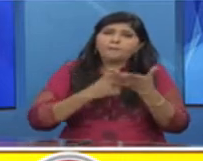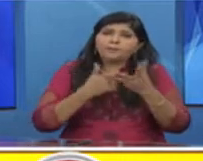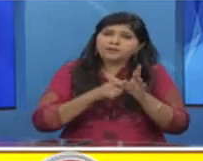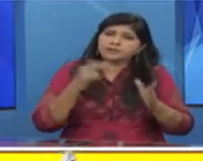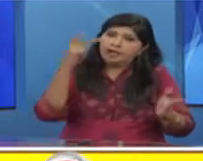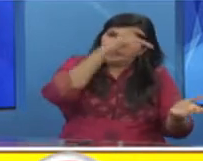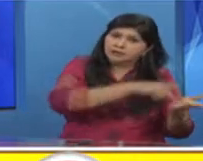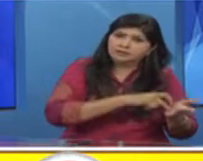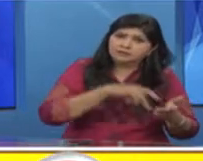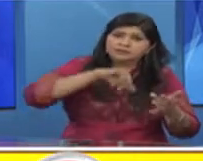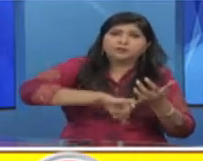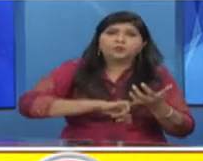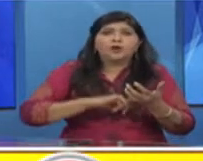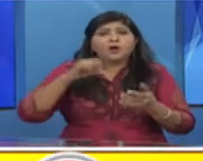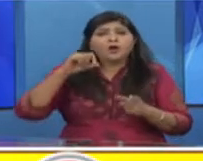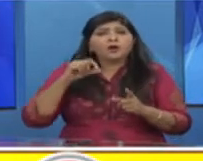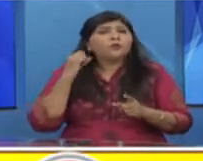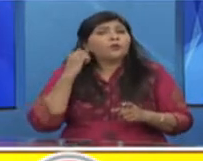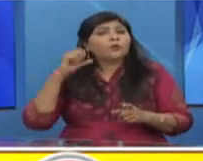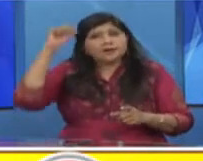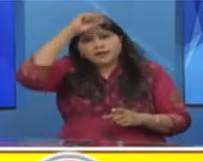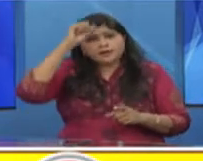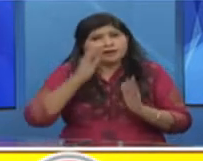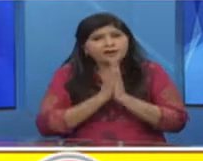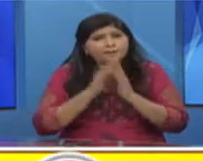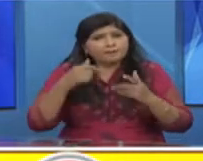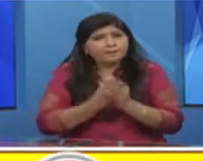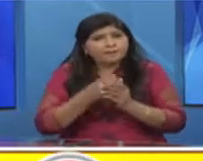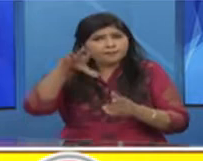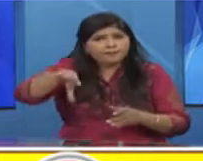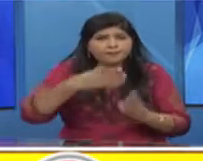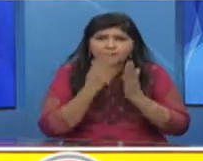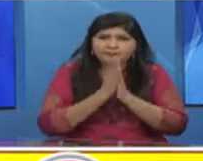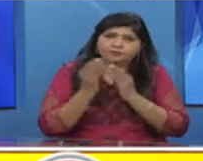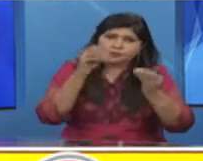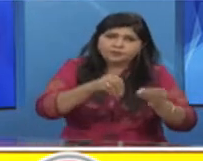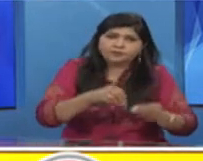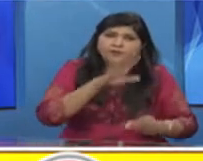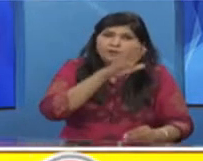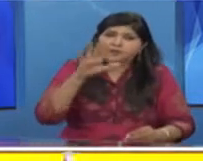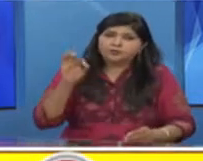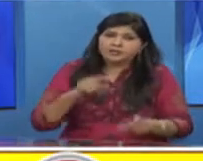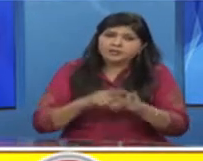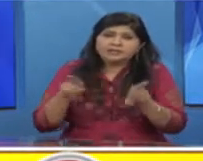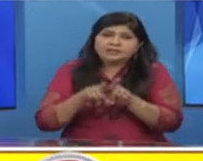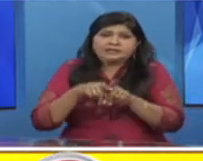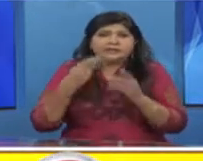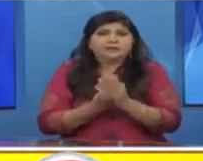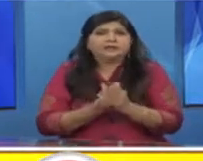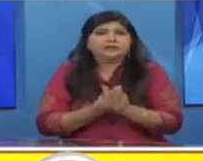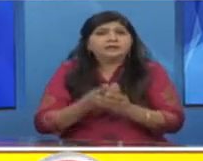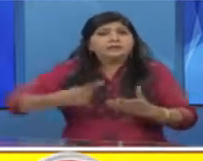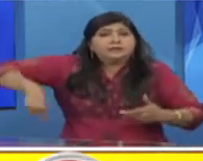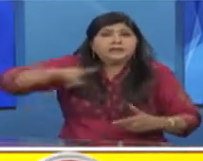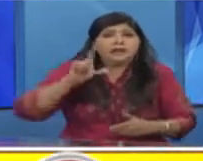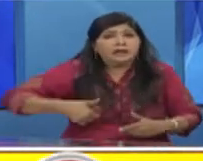के दर्शन किए और ये सब गुरु नानक देव जी के 550वें प्रकाश पर्व के निमित्त हुआ था। वहां इन सारे राजदूतों